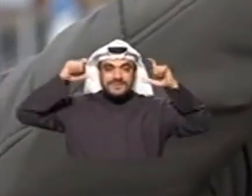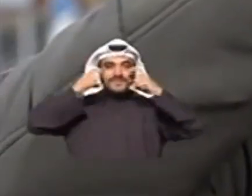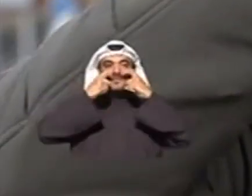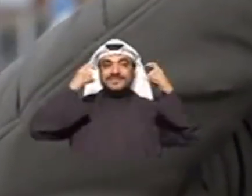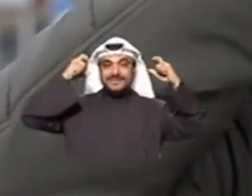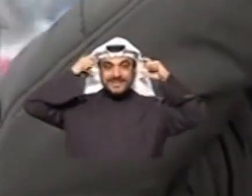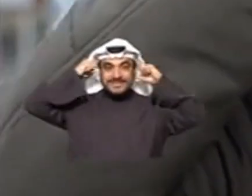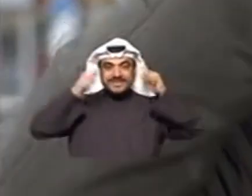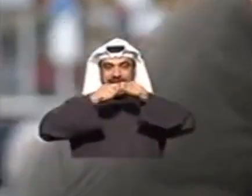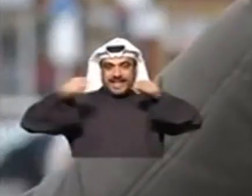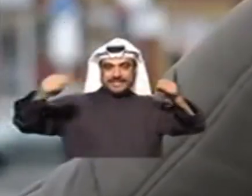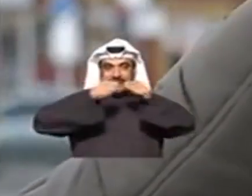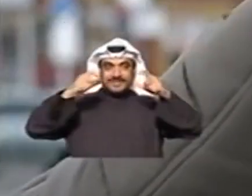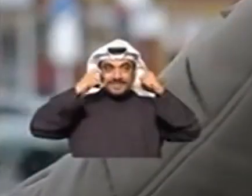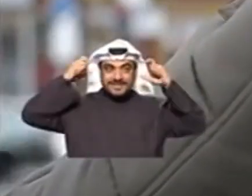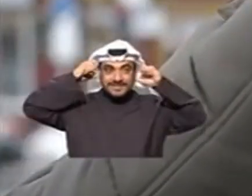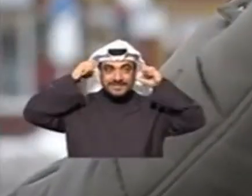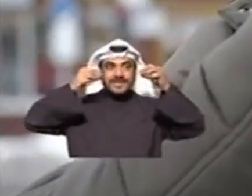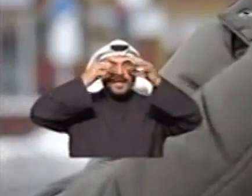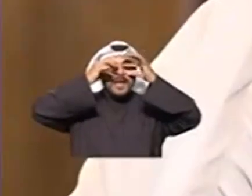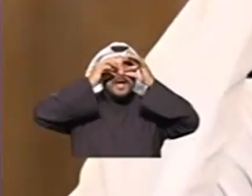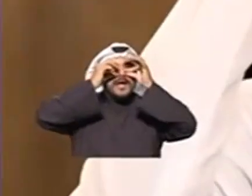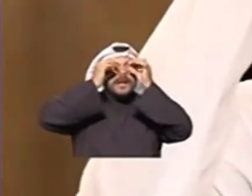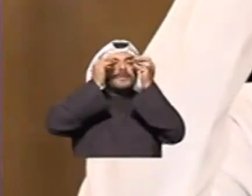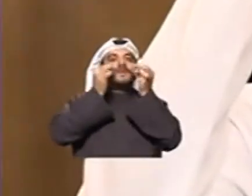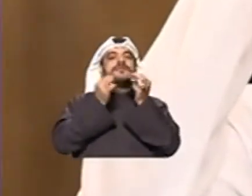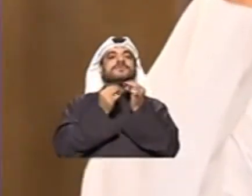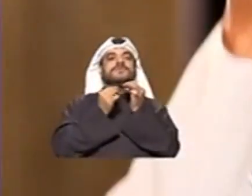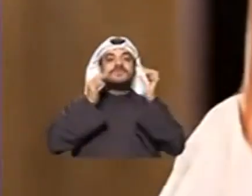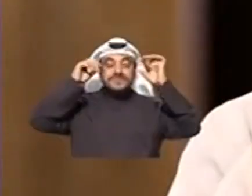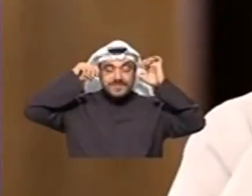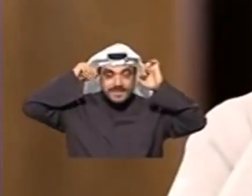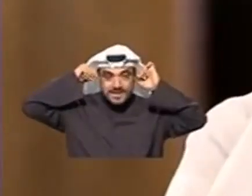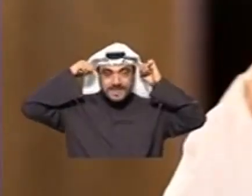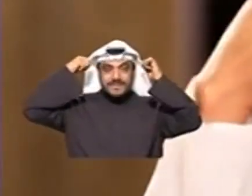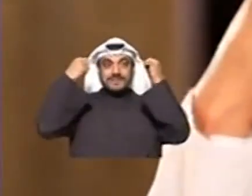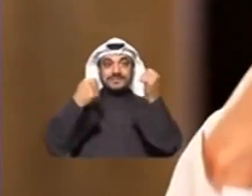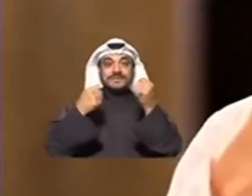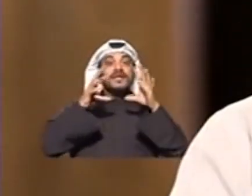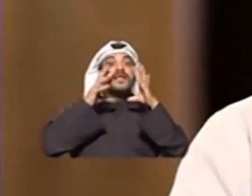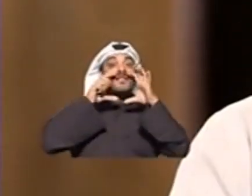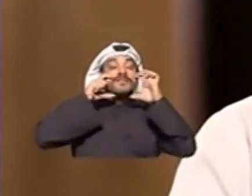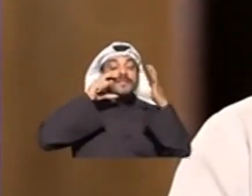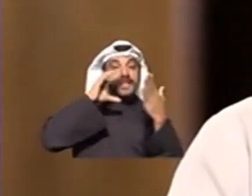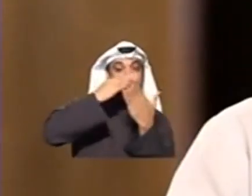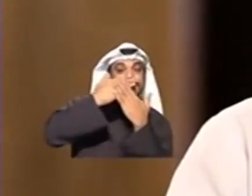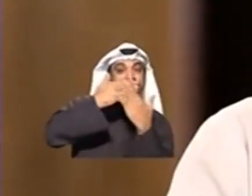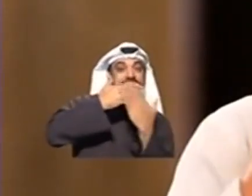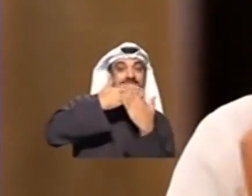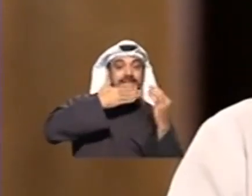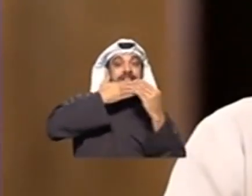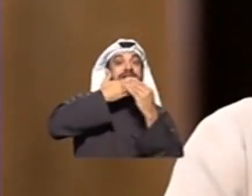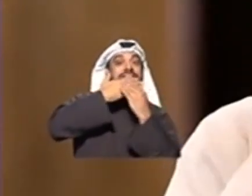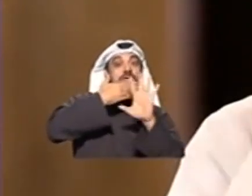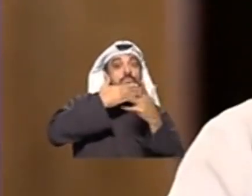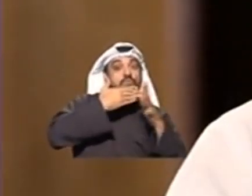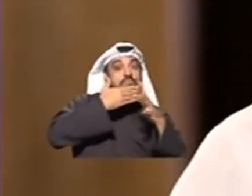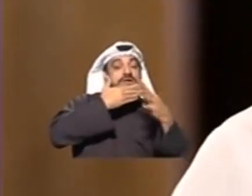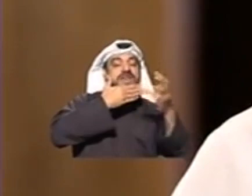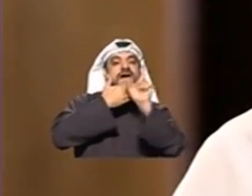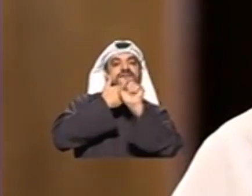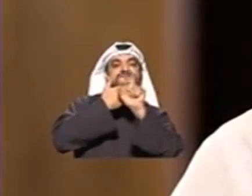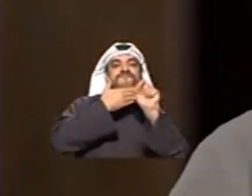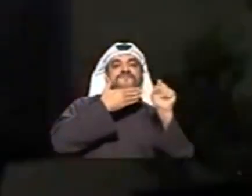الأذن، وإذا بتشيلونه شيلوه فقط من الطرف المطاطي ولا تجيسون الماسك على أساس أنه احتمال يكون فيه